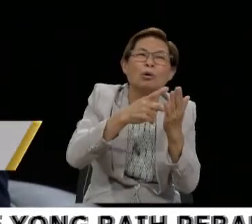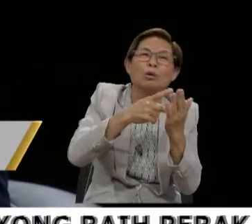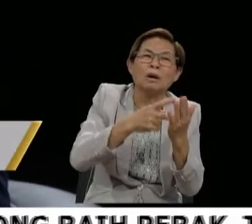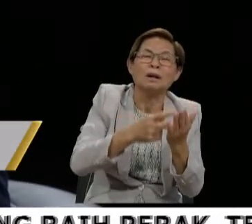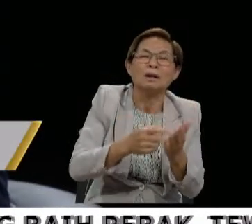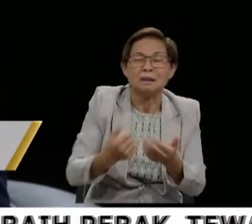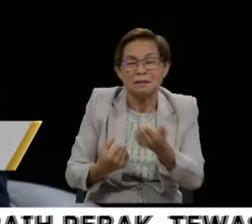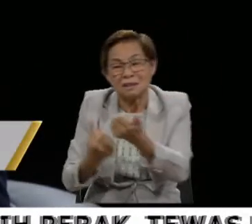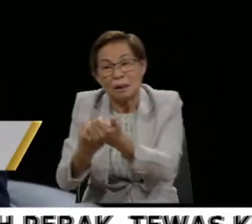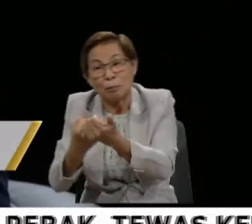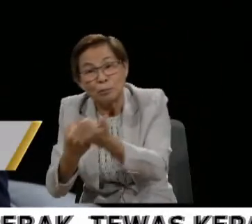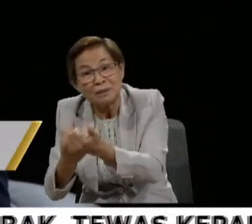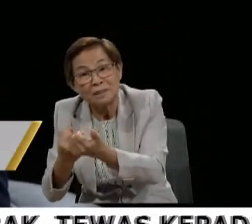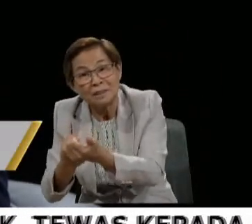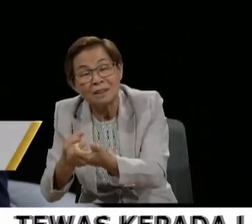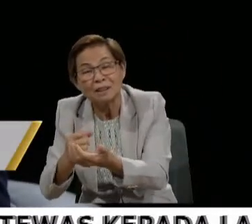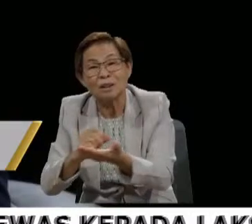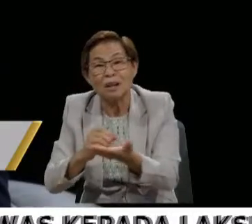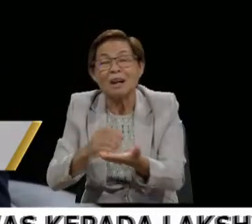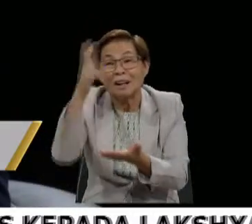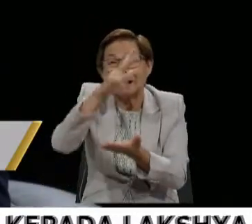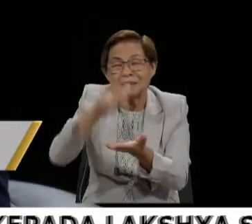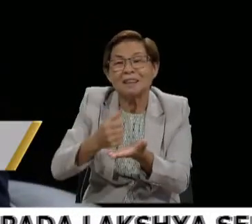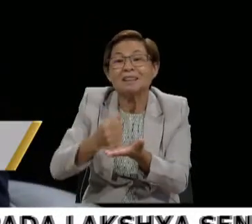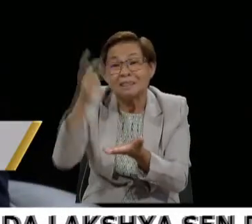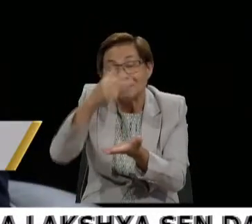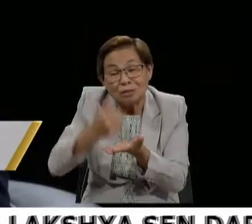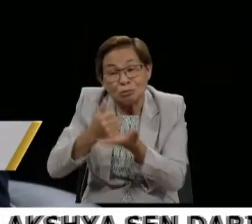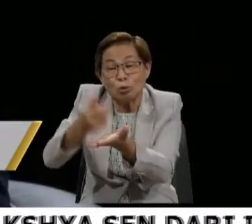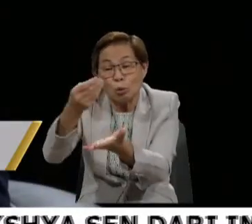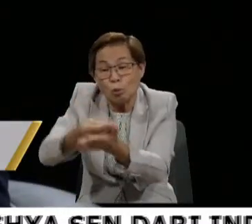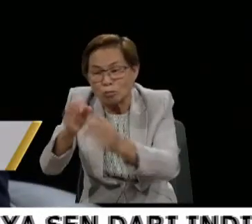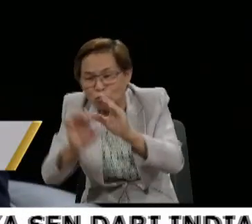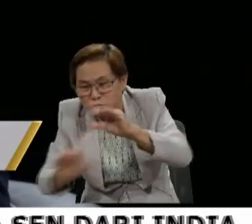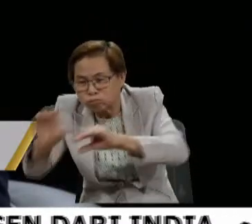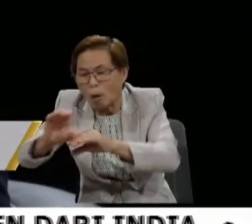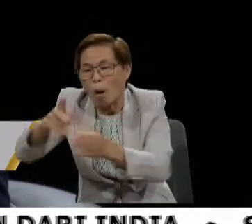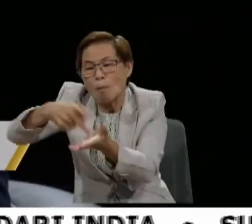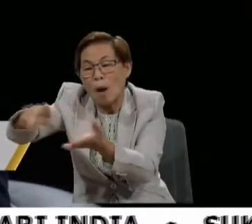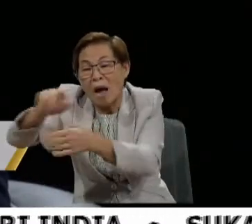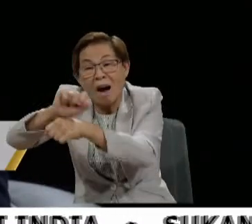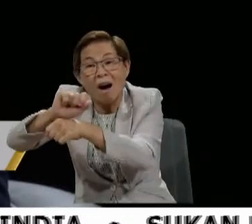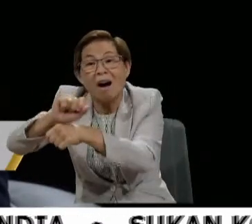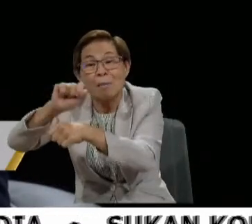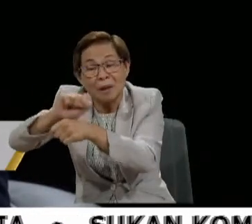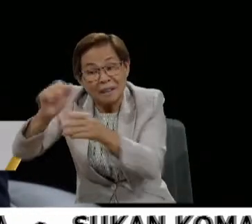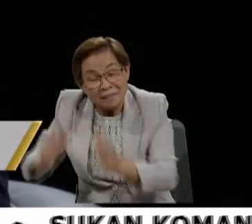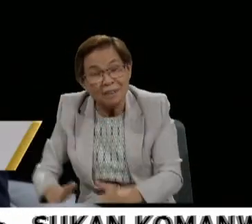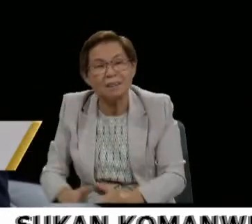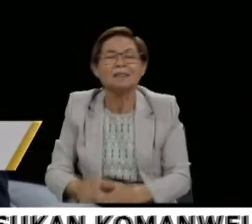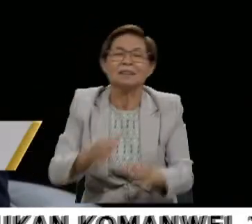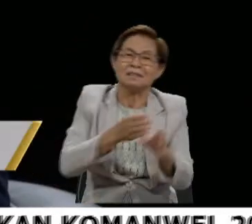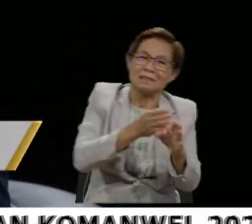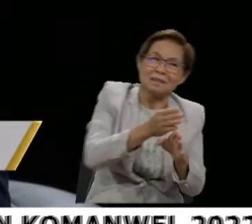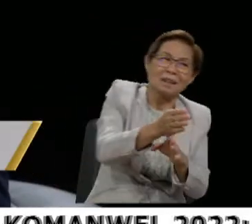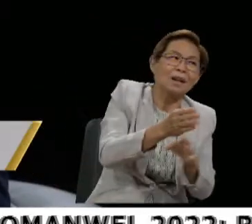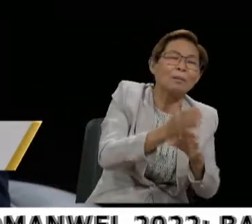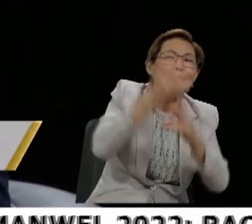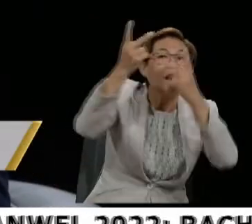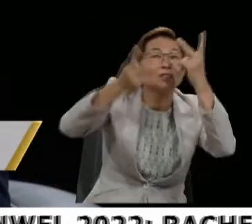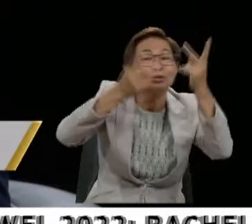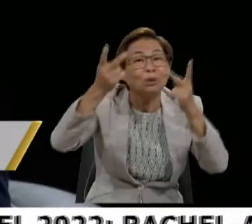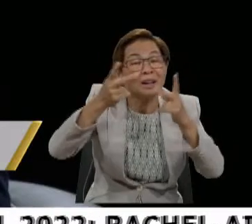upah tetapi kita teruskan untuk sektor yang masih lagi terkesan contohnya sektor peruncitan dan sektor apa